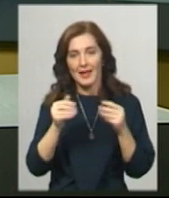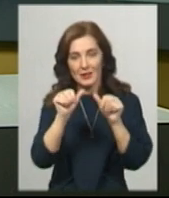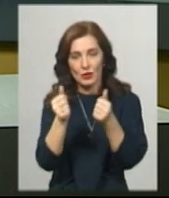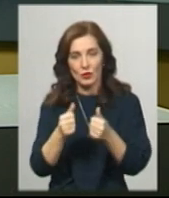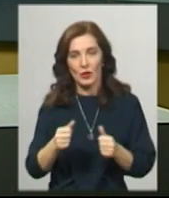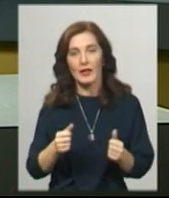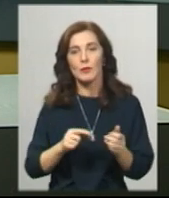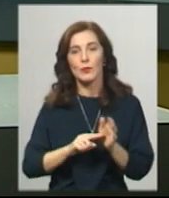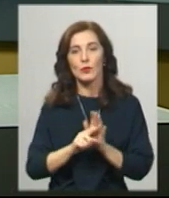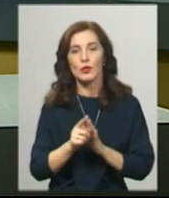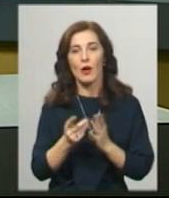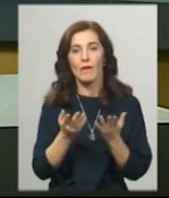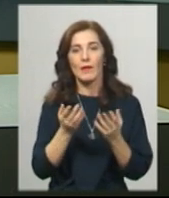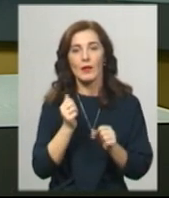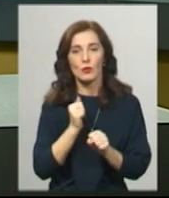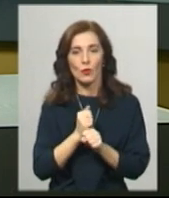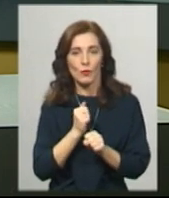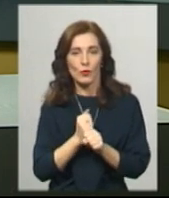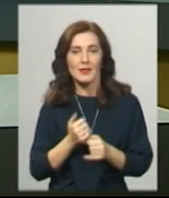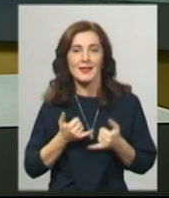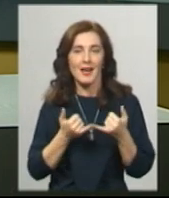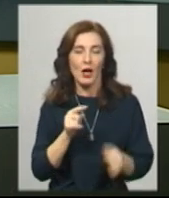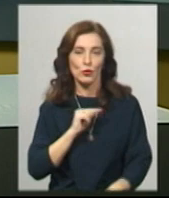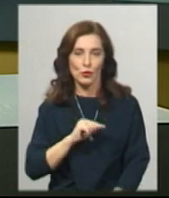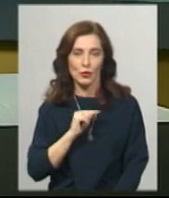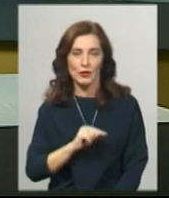та брався до роботи за роботи для душі.